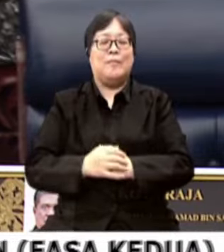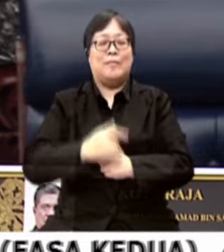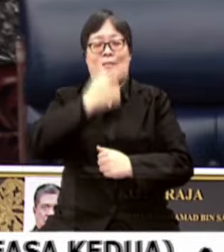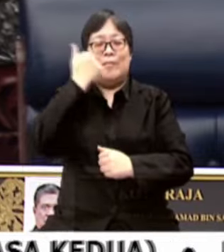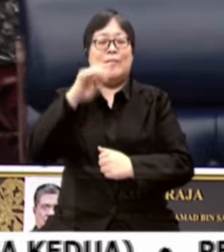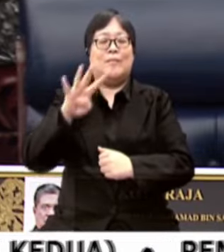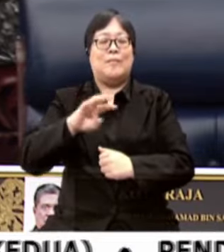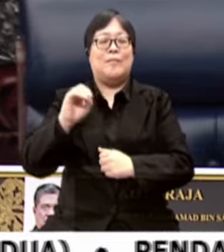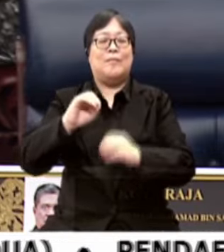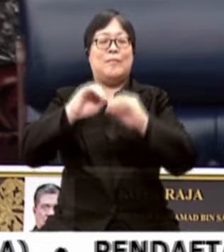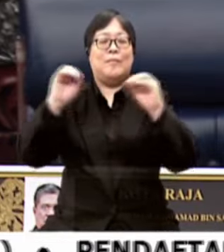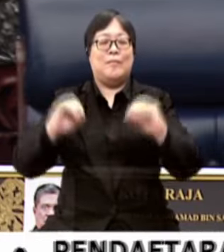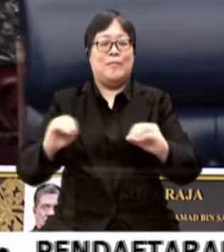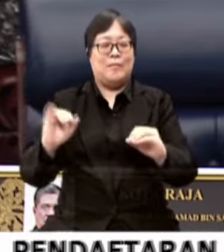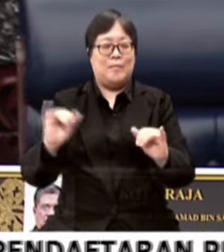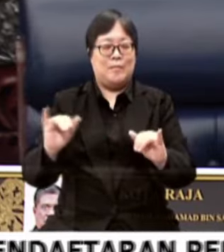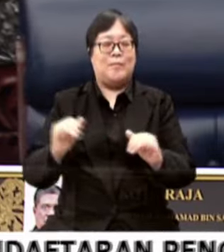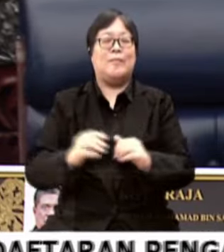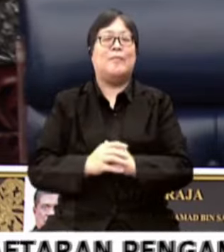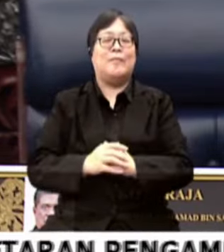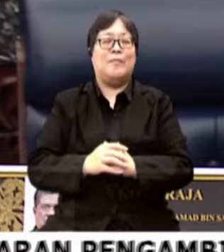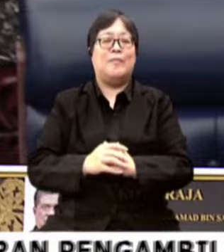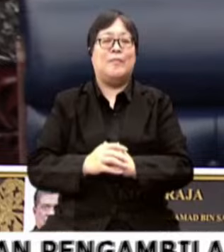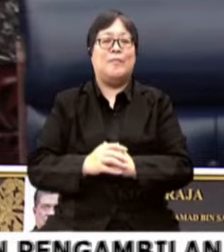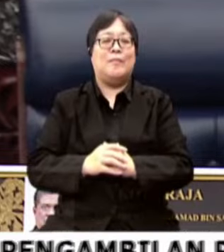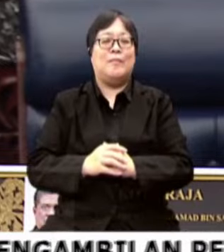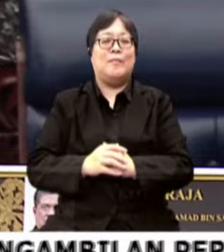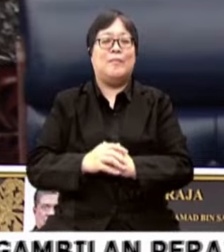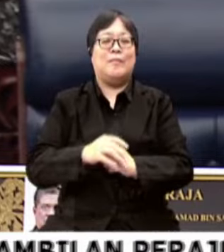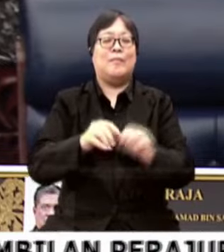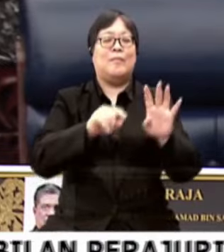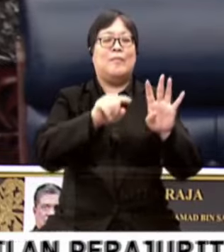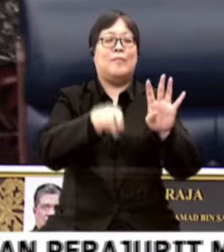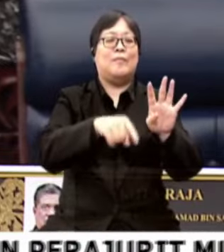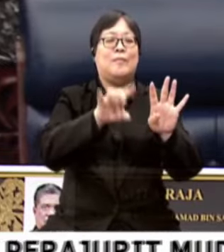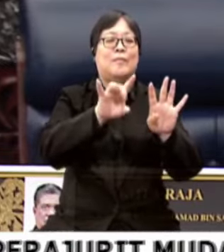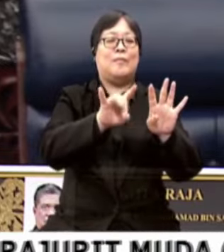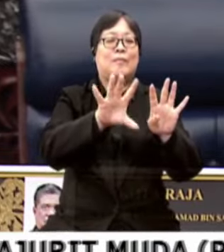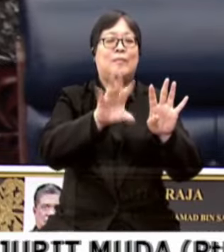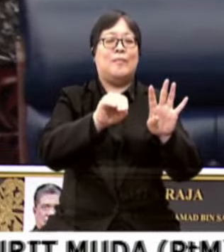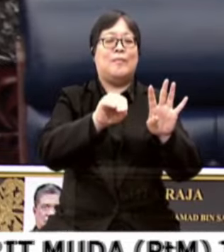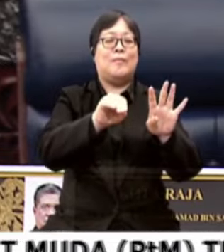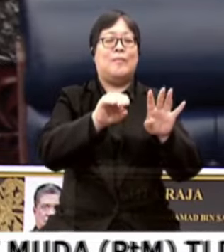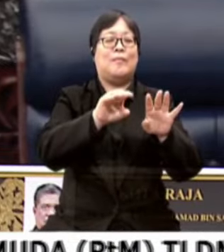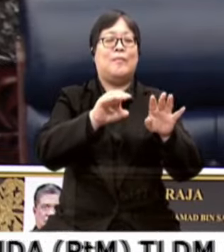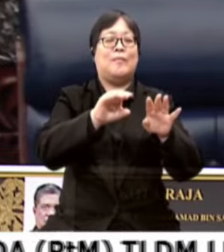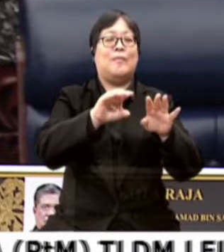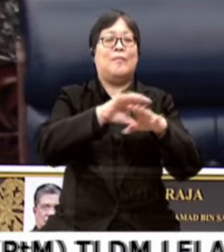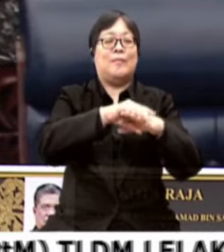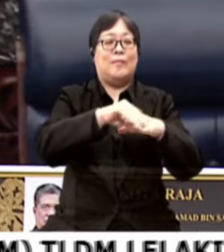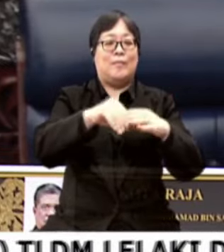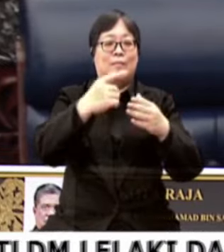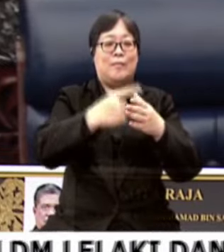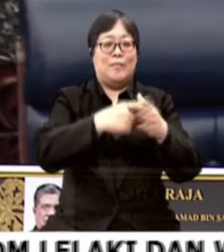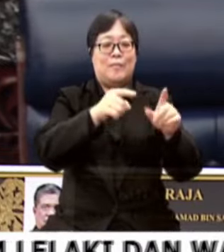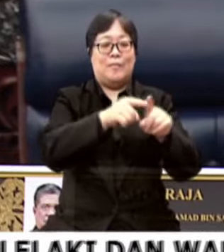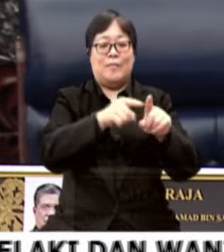40 produsen seterusnya ialah diantara 4850 Ringgit sebulan kepada